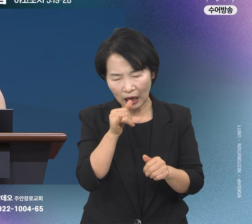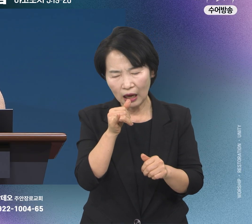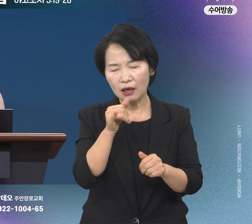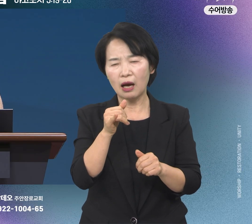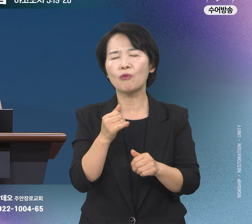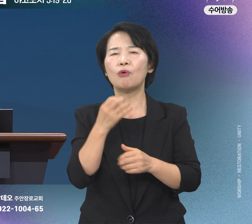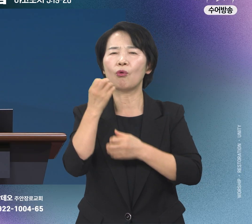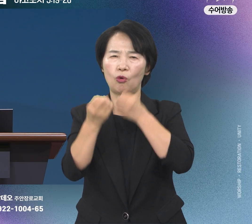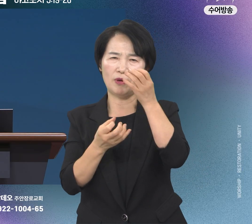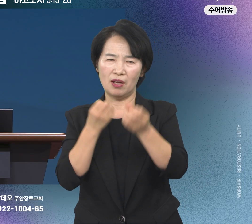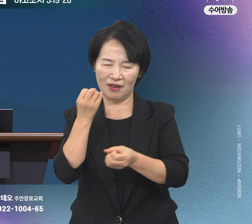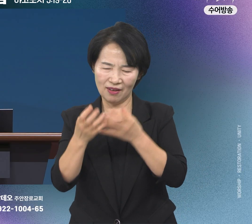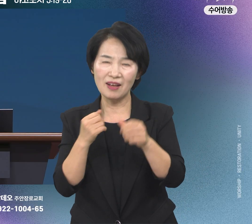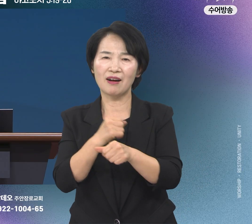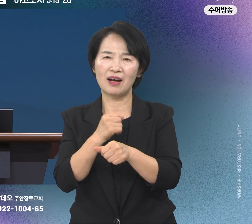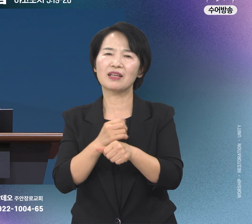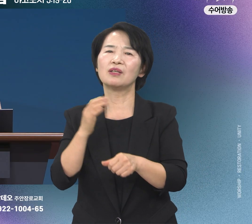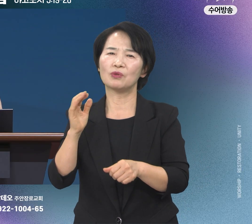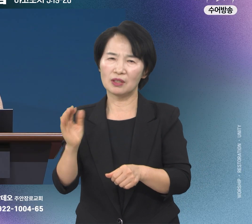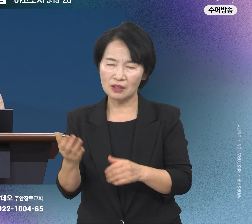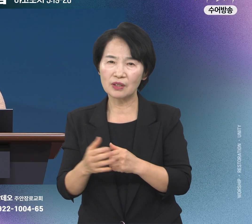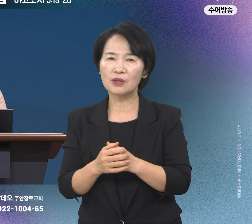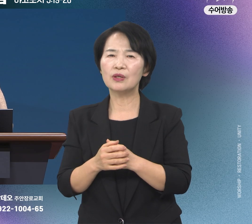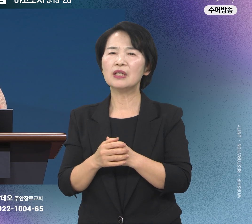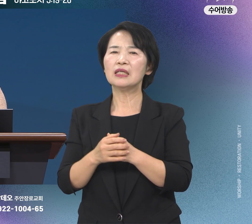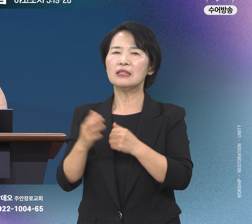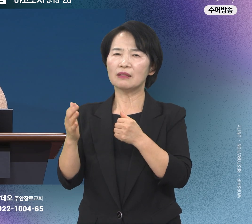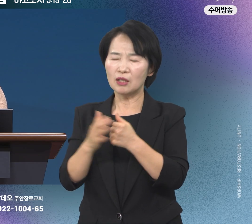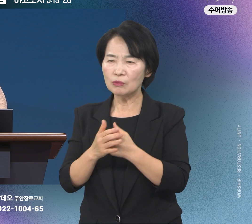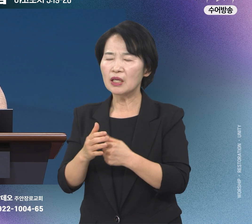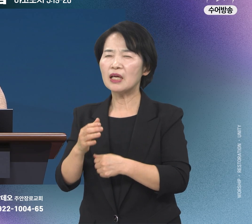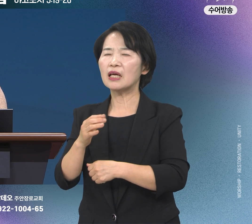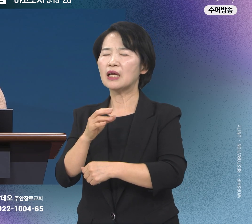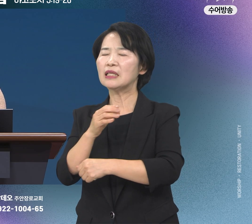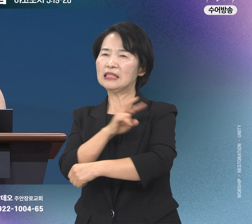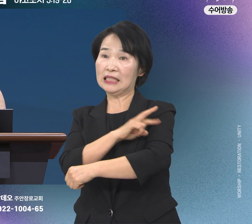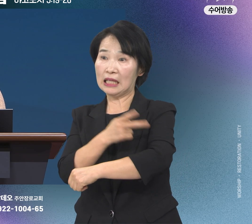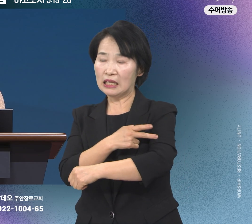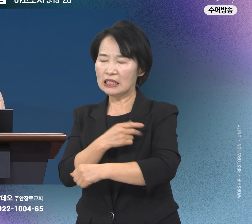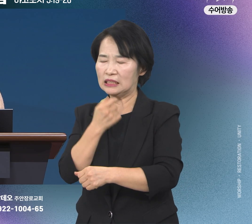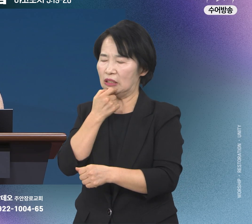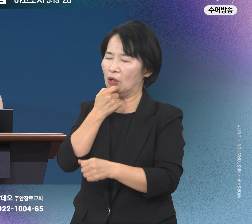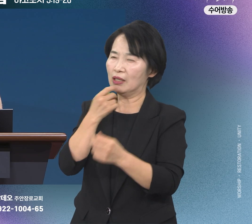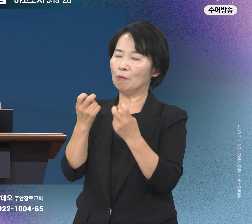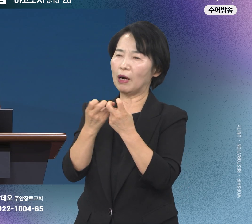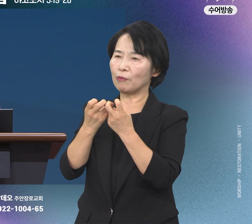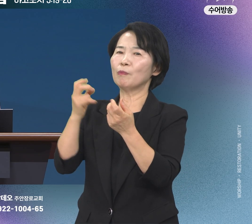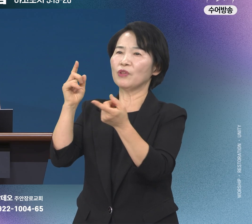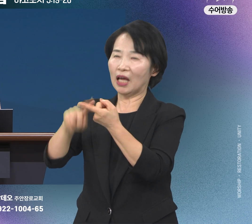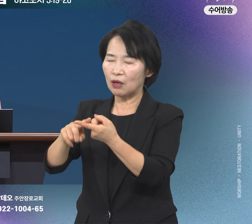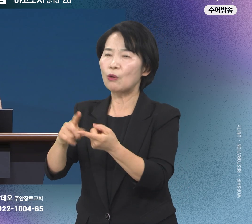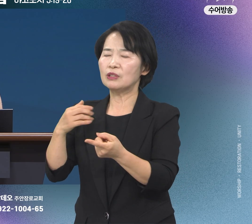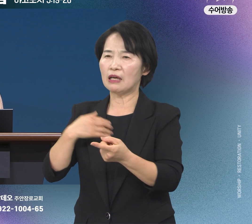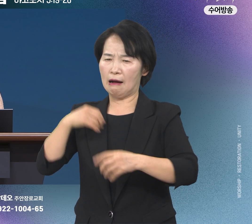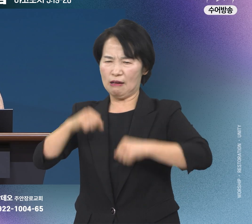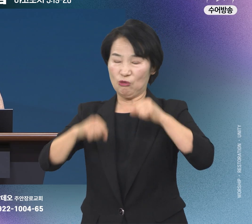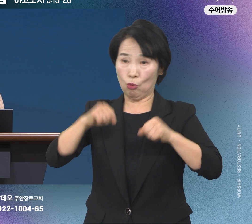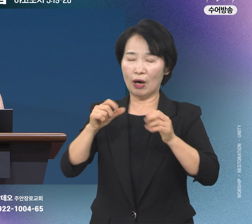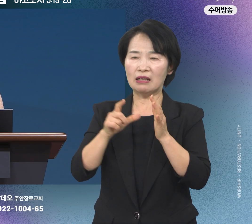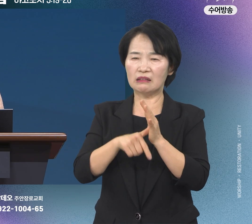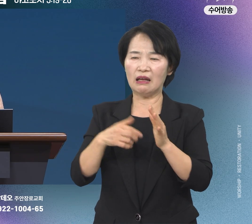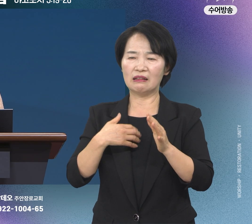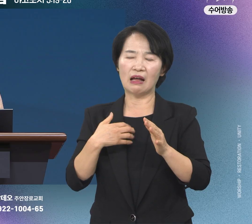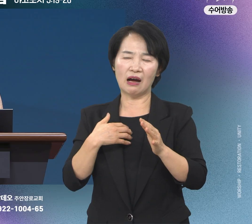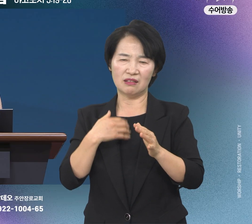알고 있었기 때문에 신천지인들이 싫어하는 그 방법대로 했어요. 그러니 그 사람들이 이제 저를 버리더라고요. 근데